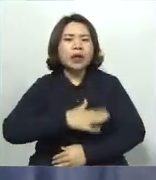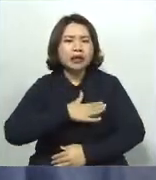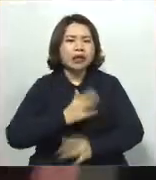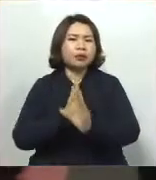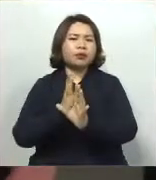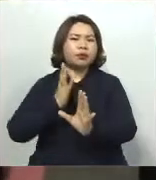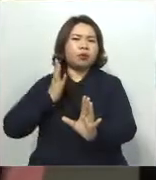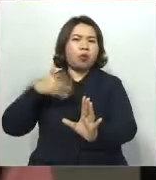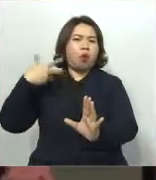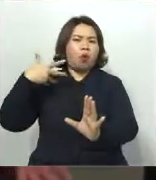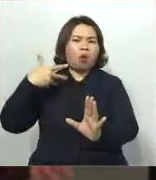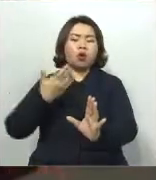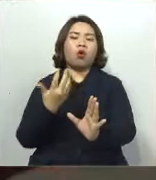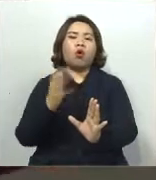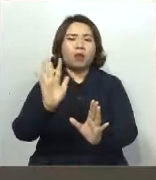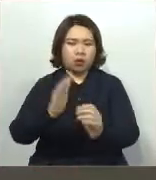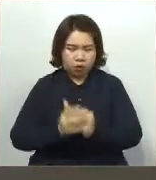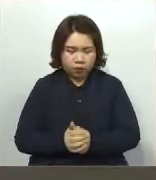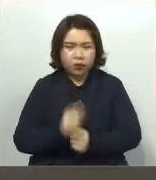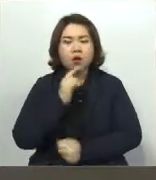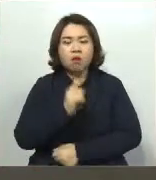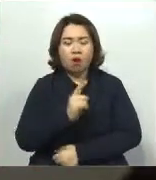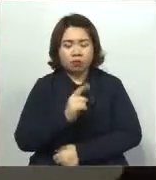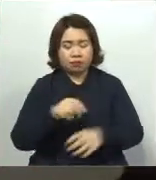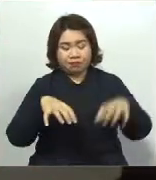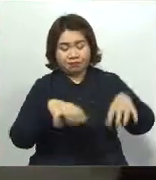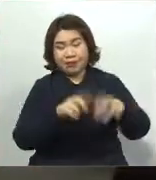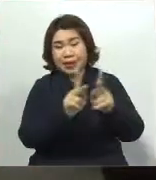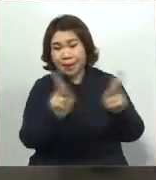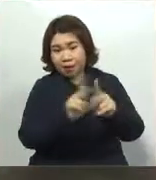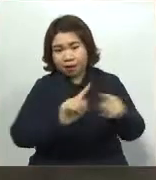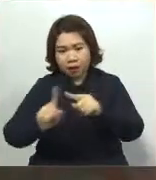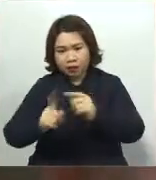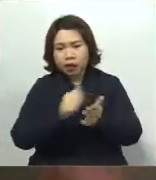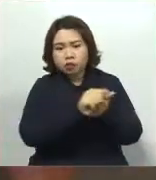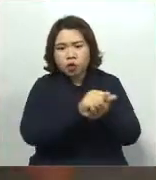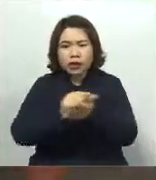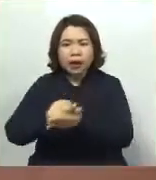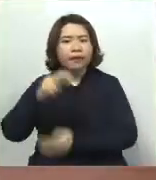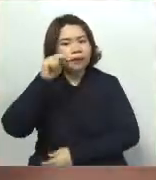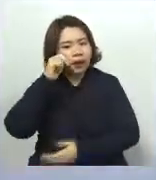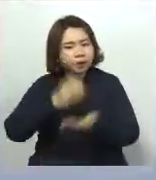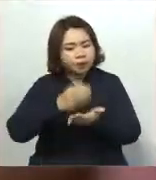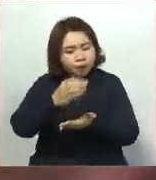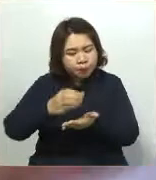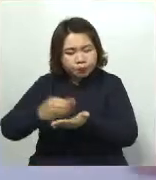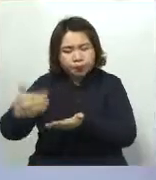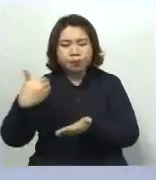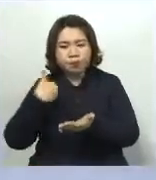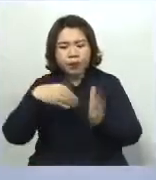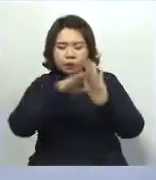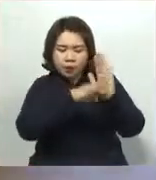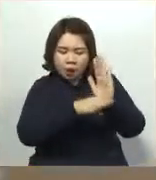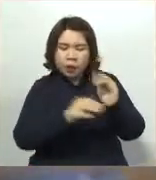คิวนานพร้อมได้เน้นย้ำให้กรรมการประจำหน่วยเลือกตั้งอำนวยความสะดวกให้ประชาชนทั้งบริการน้ำดื่มและขั้นตอนการตรวจสอบ